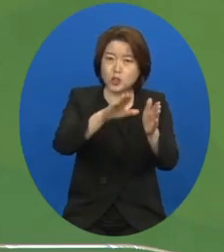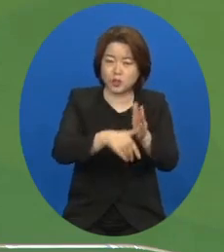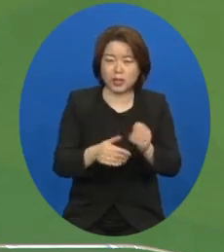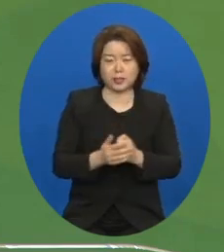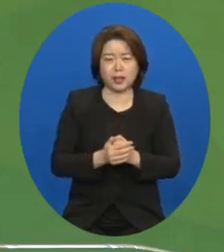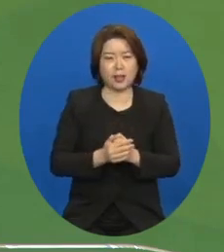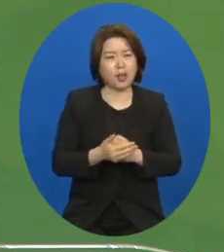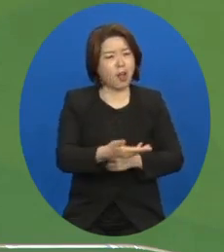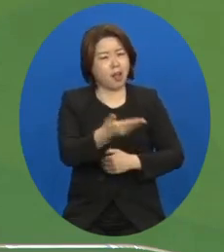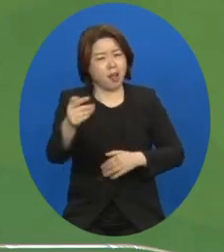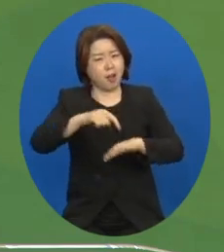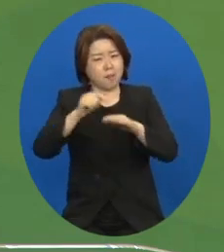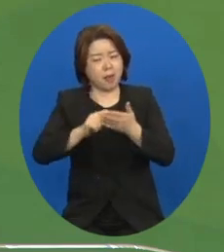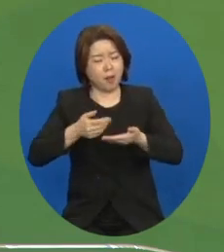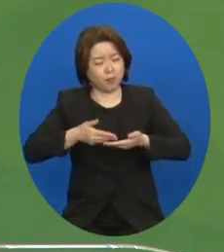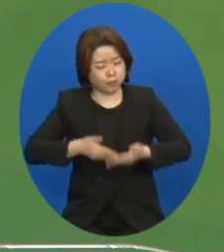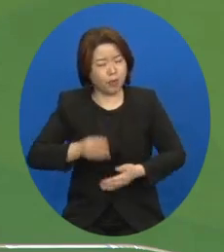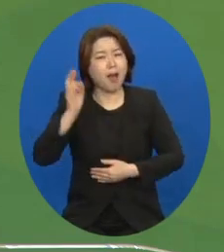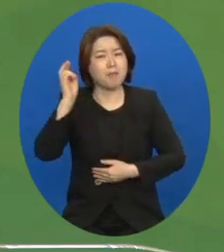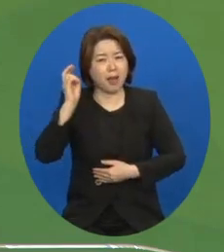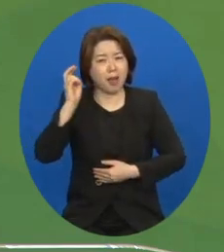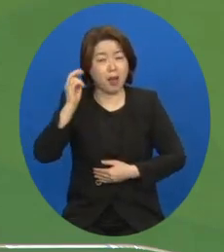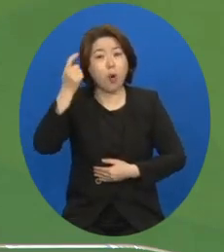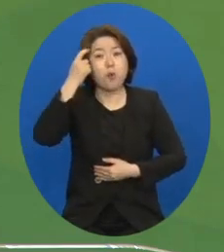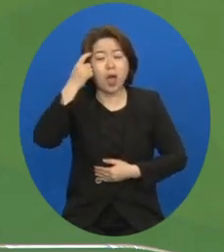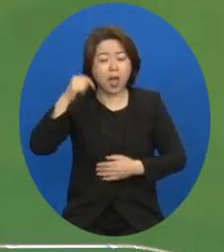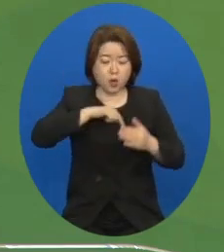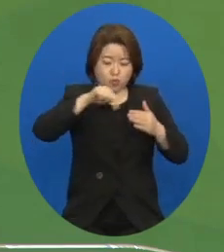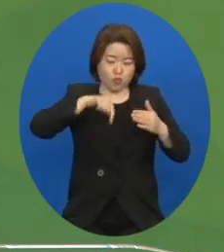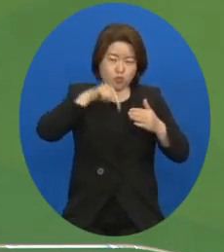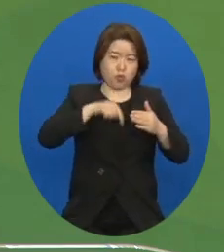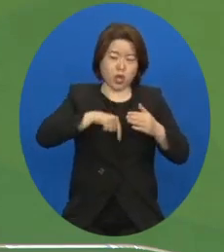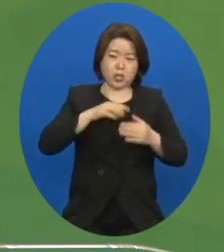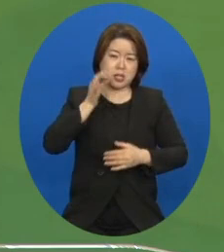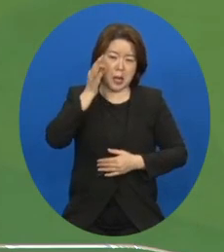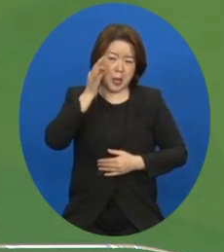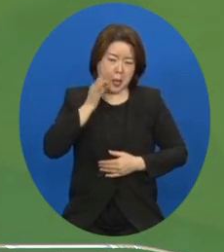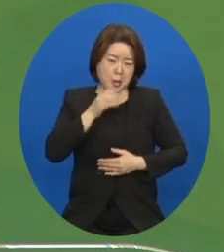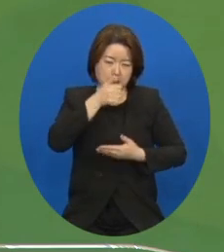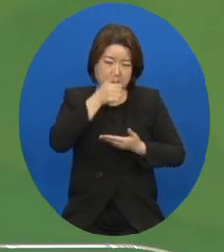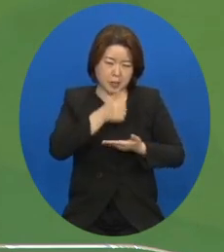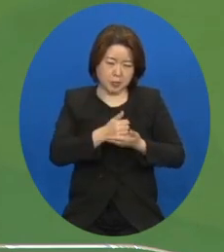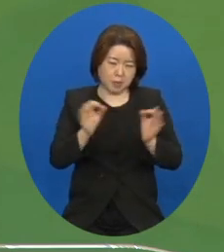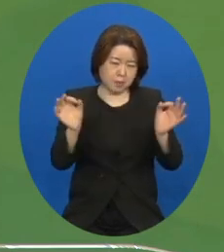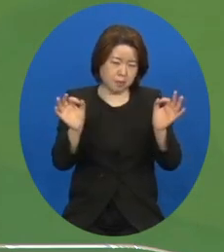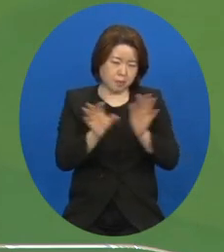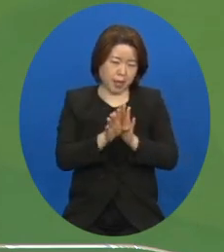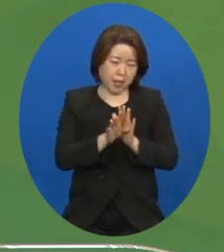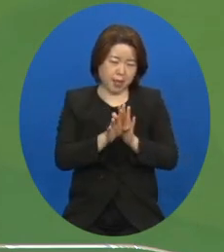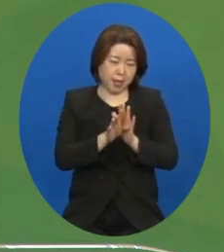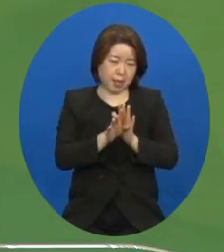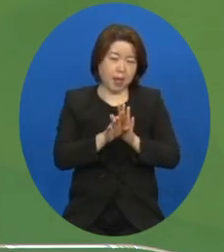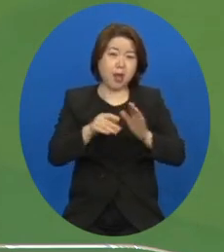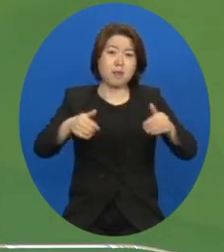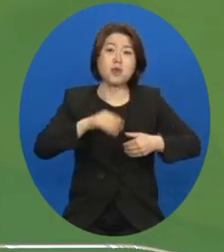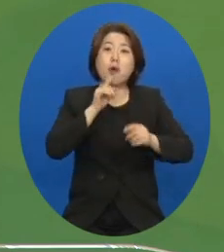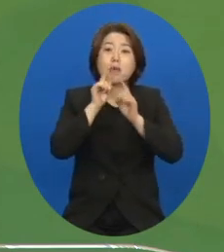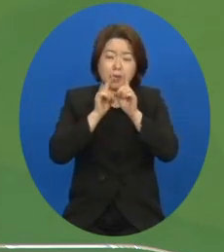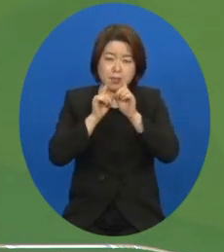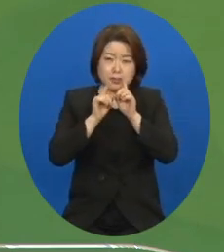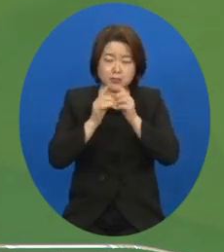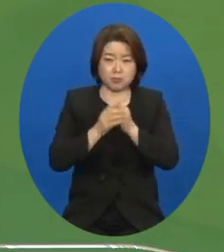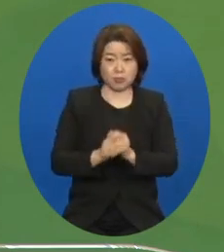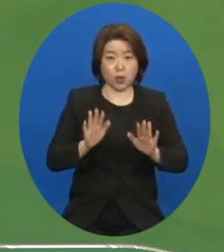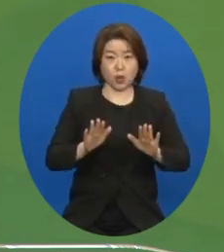마음이 무거울 수밖에 없죠. 우리 안에 있는 아간의 죄가 제거되어야 되는 말씀이었으니까요. 그런데